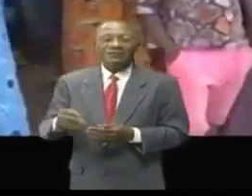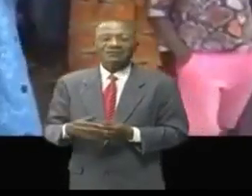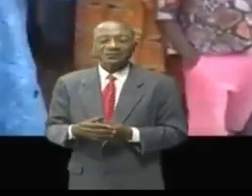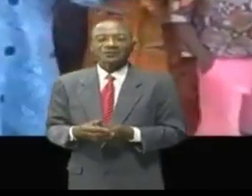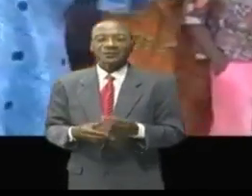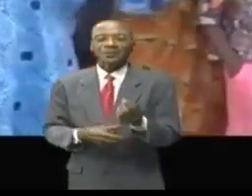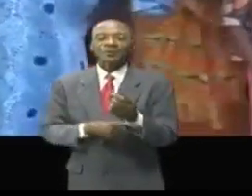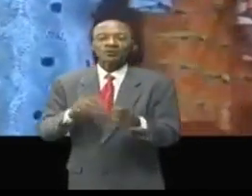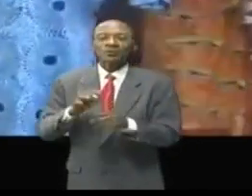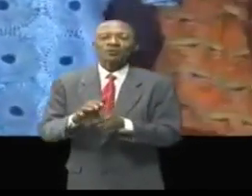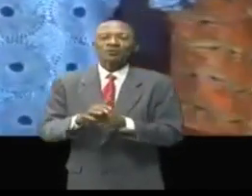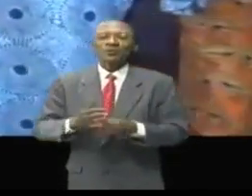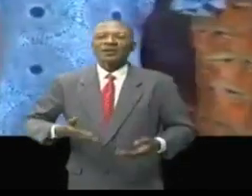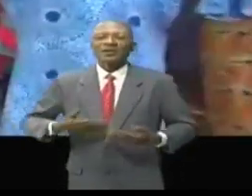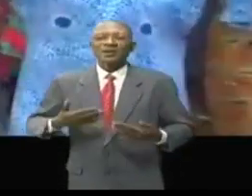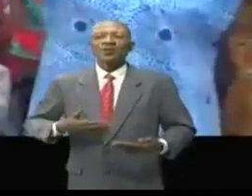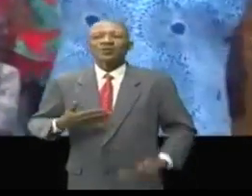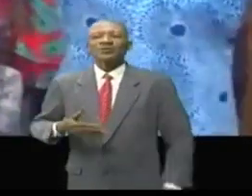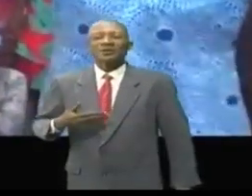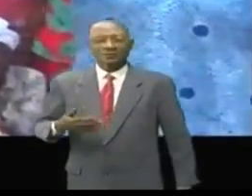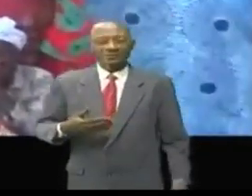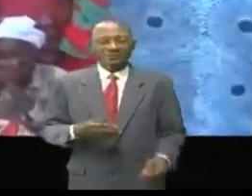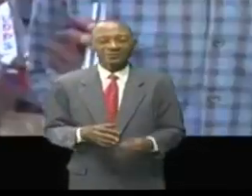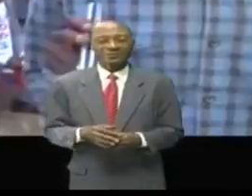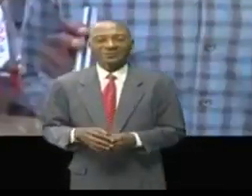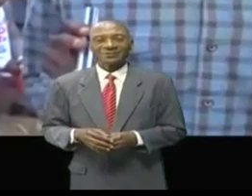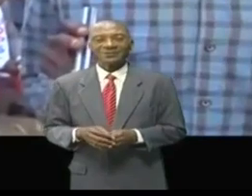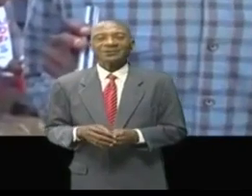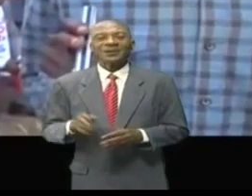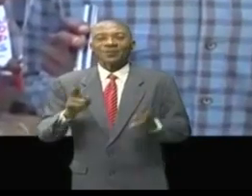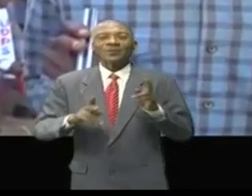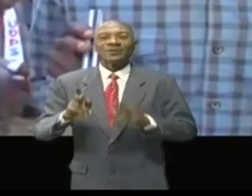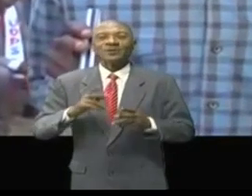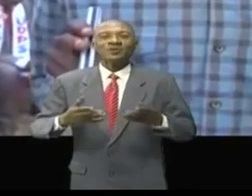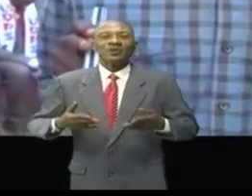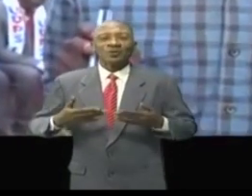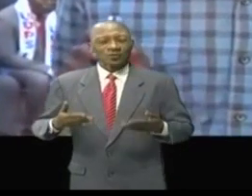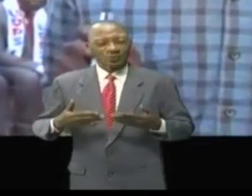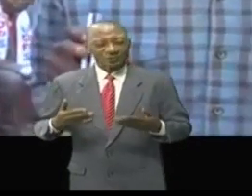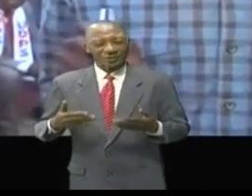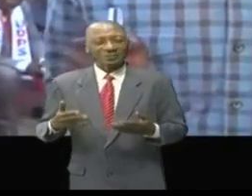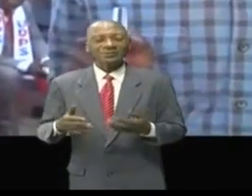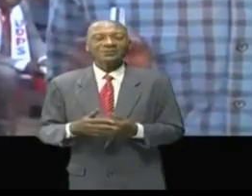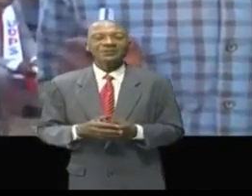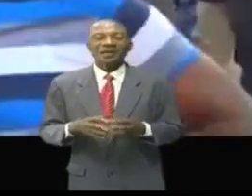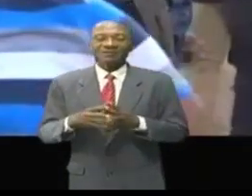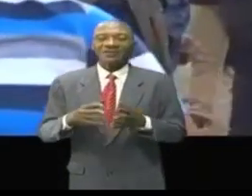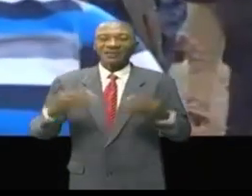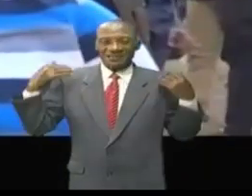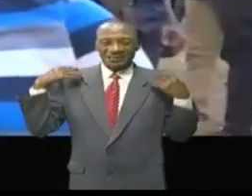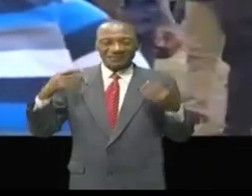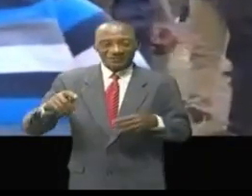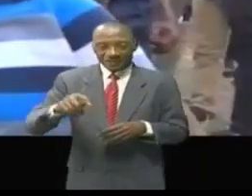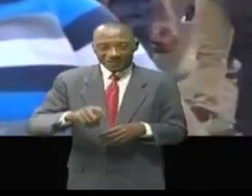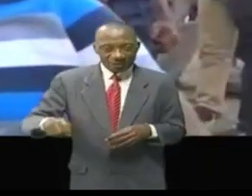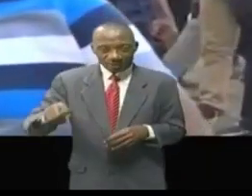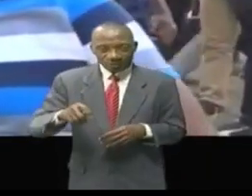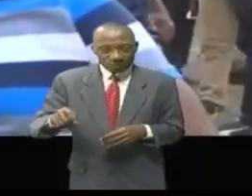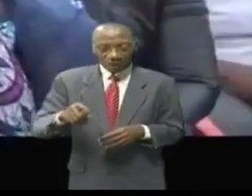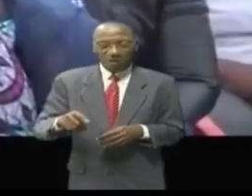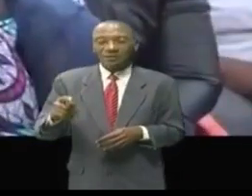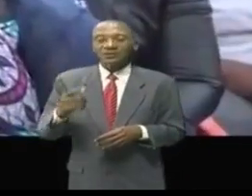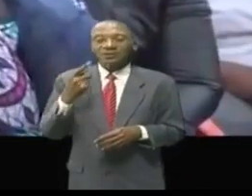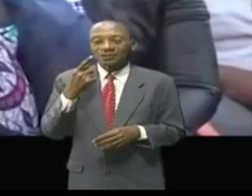au regard de l'intérêt manifesté par la population et exprimé par l'administrateur du territoire qui voit à travers cet acte